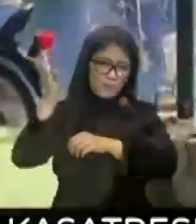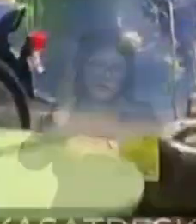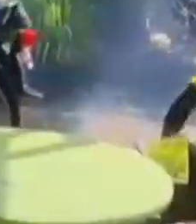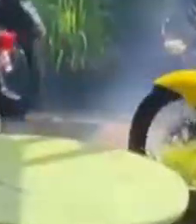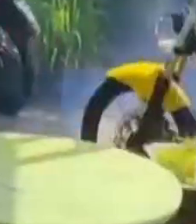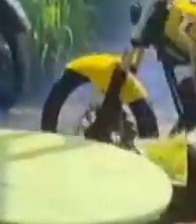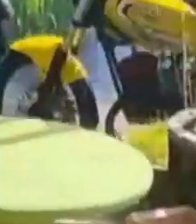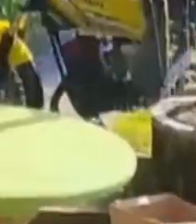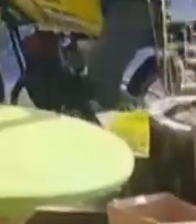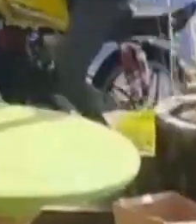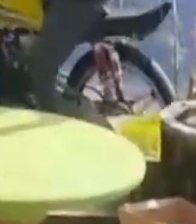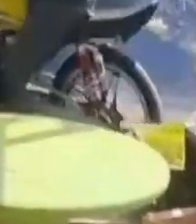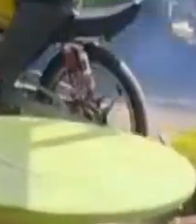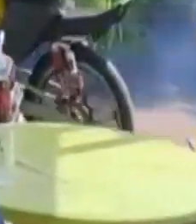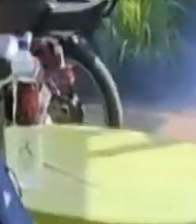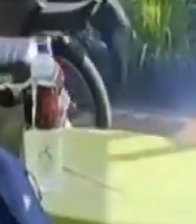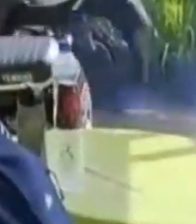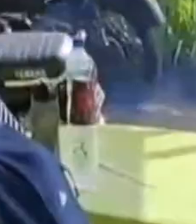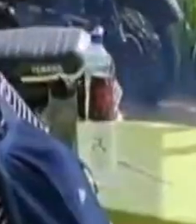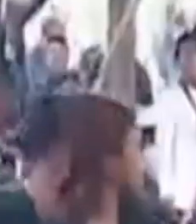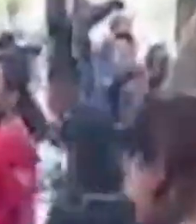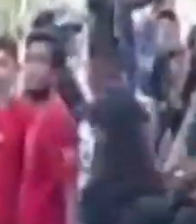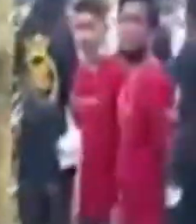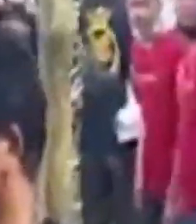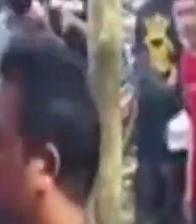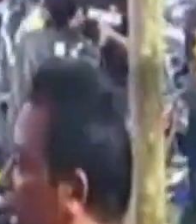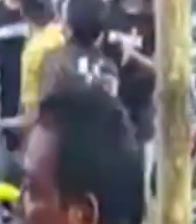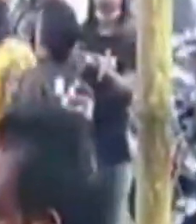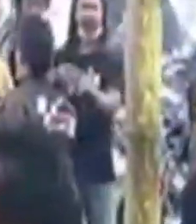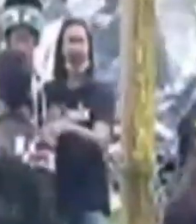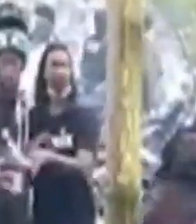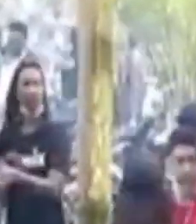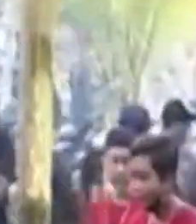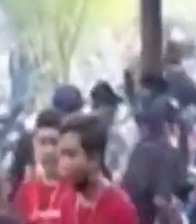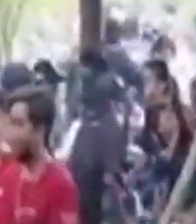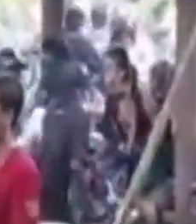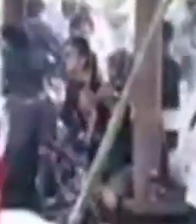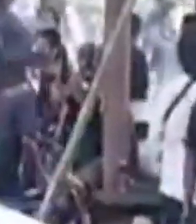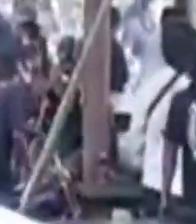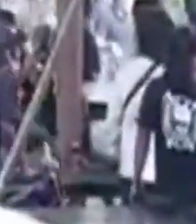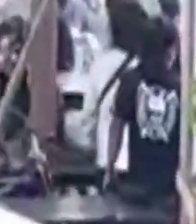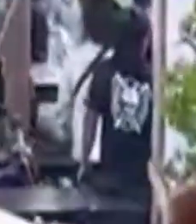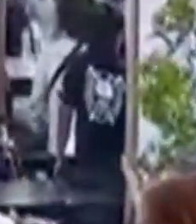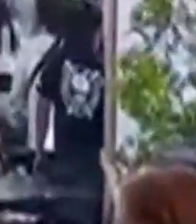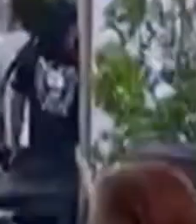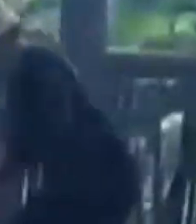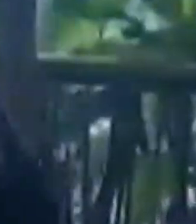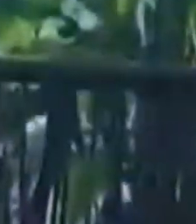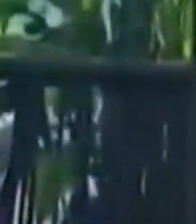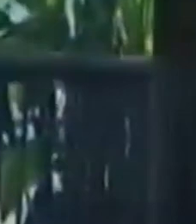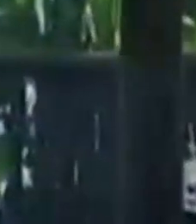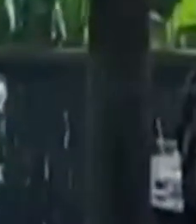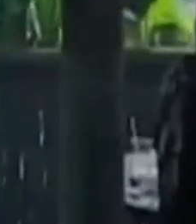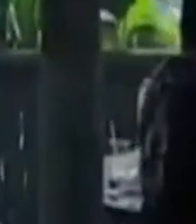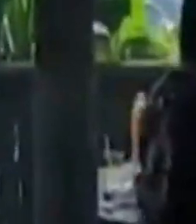memekakkan telinga Suara bising berasal dari ratusan knalpot motor 2 tak yang tengah menghadiri acara di salah satu objek